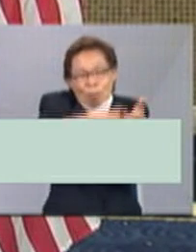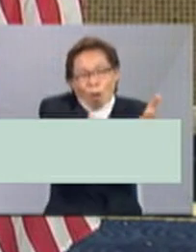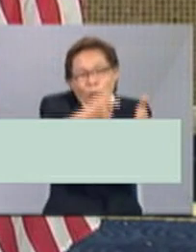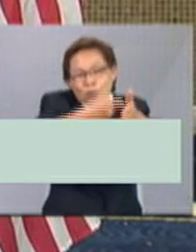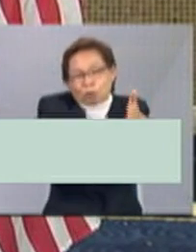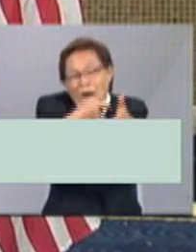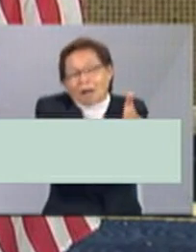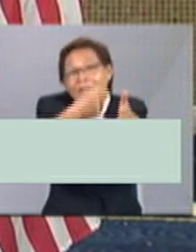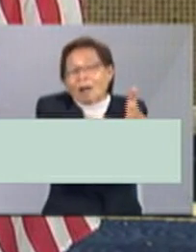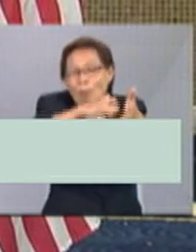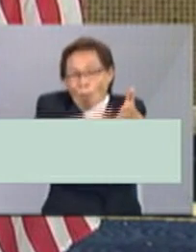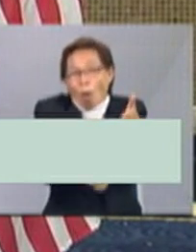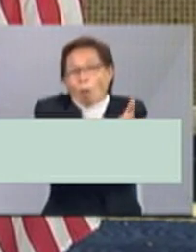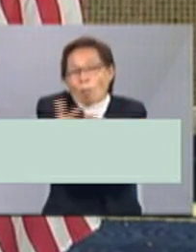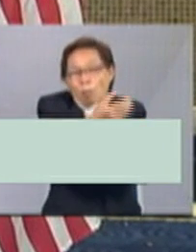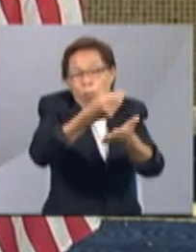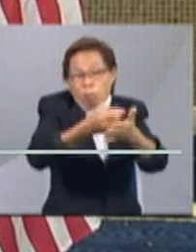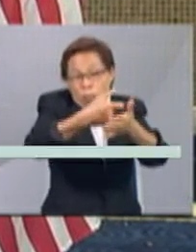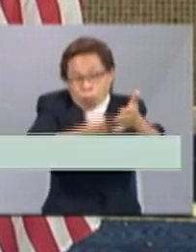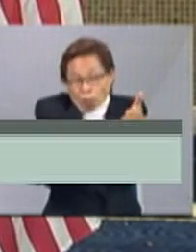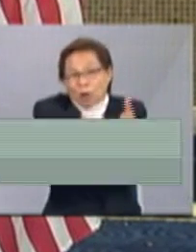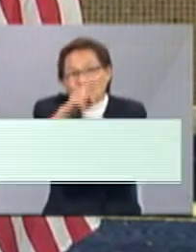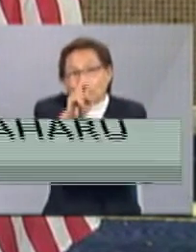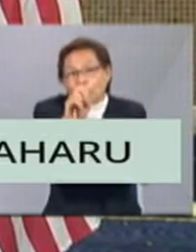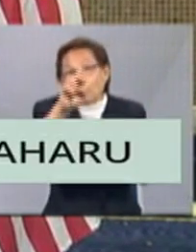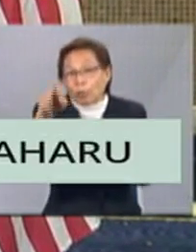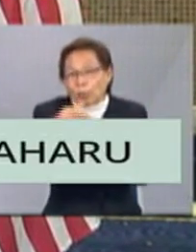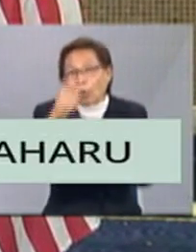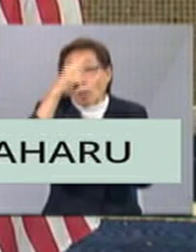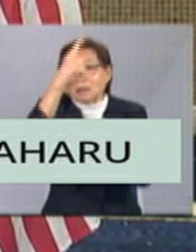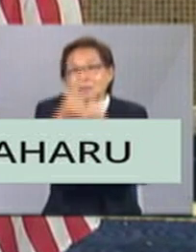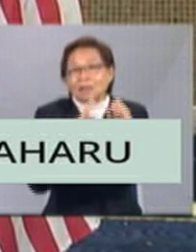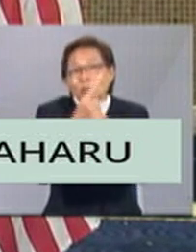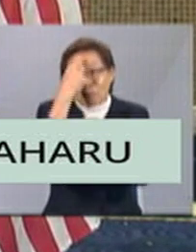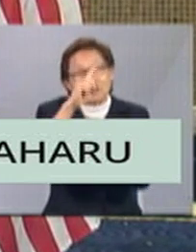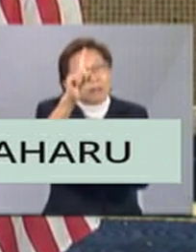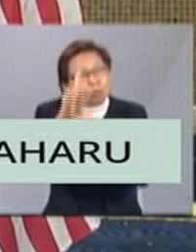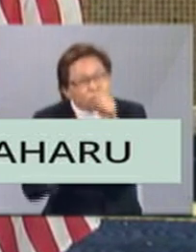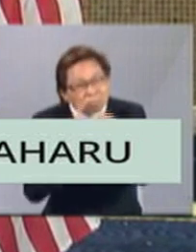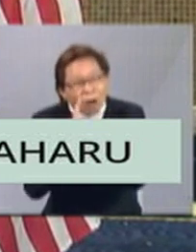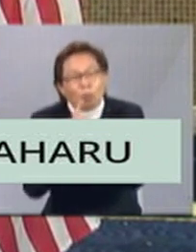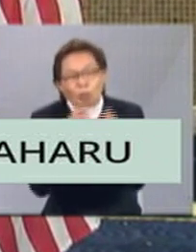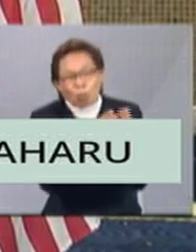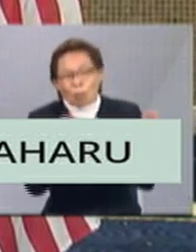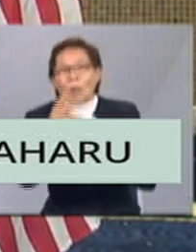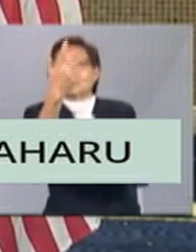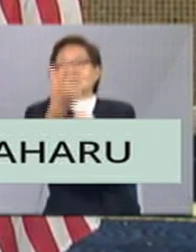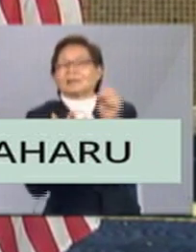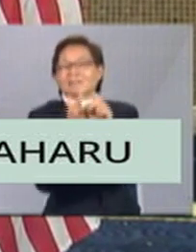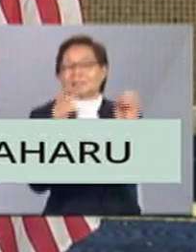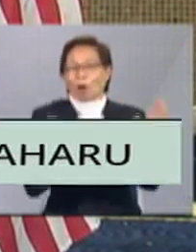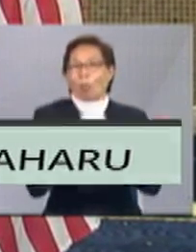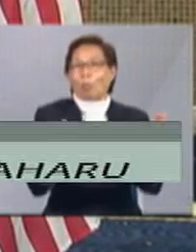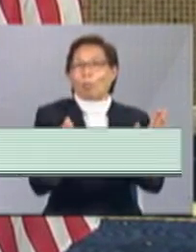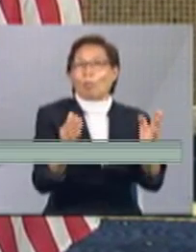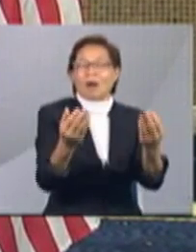cukai pendapatan sehingga RM20,000 bagi setiap tahun untuk tempoh 3 tahun taksiran